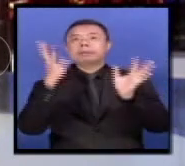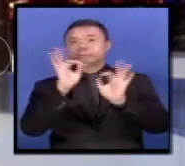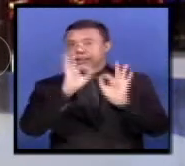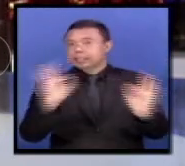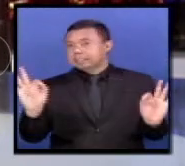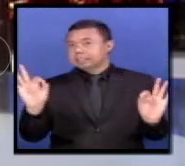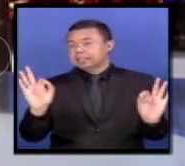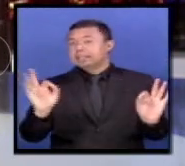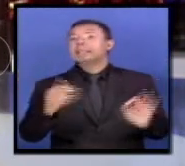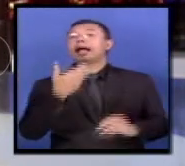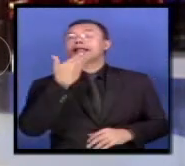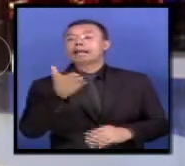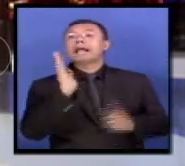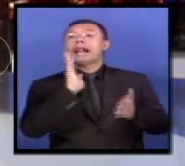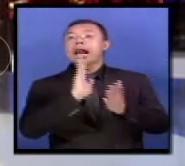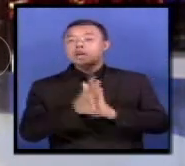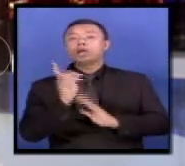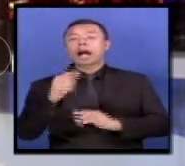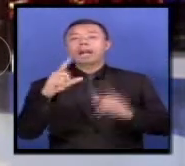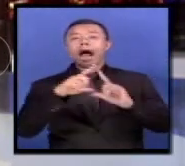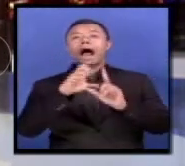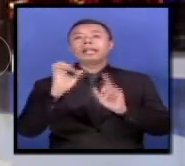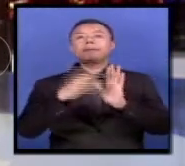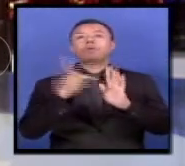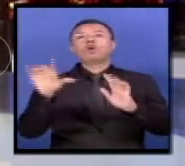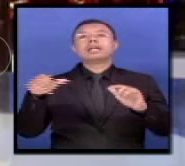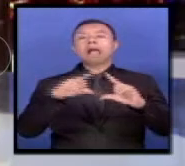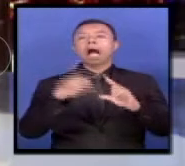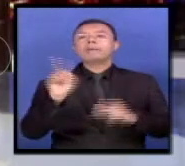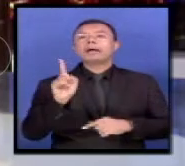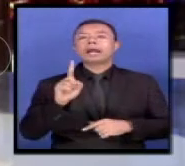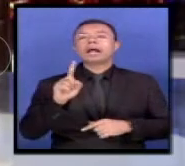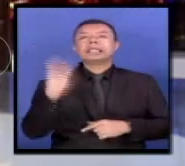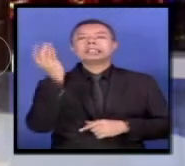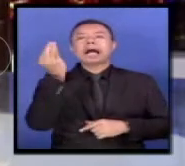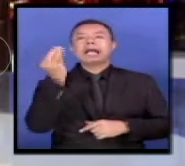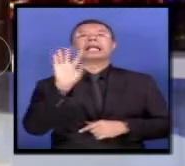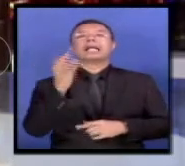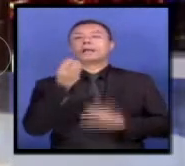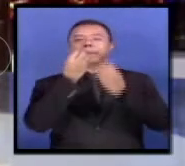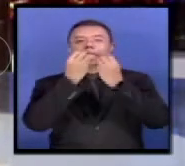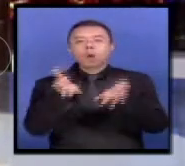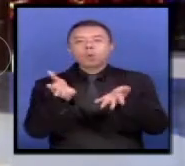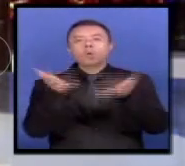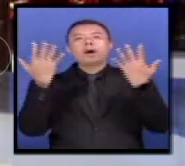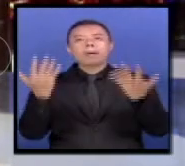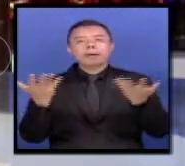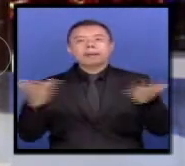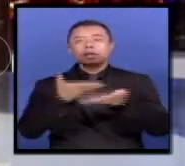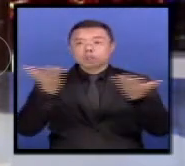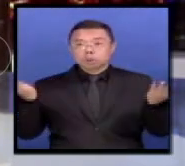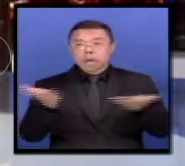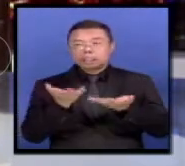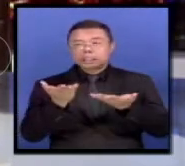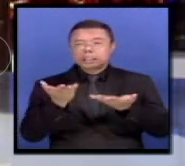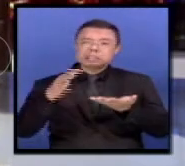Faris? Betul, makanya kita langsung tanyain nih dengan rekan kita Adi Mulia yang sudah berada di tengah kota Jakarta, akan melaporkan bagaimana situasi